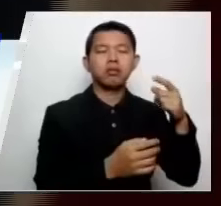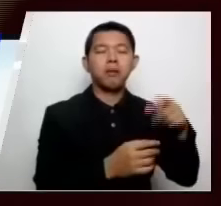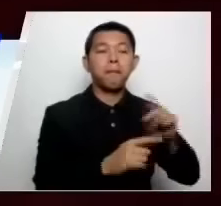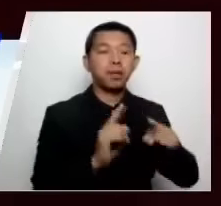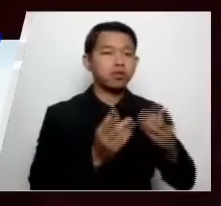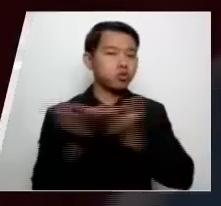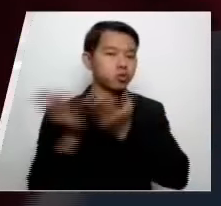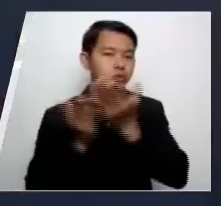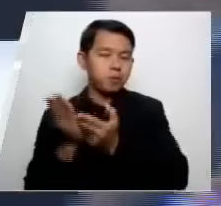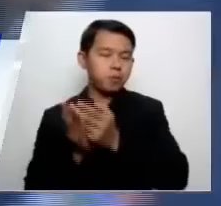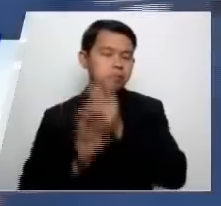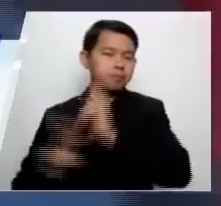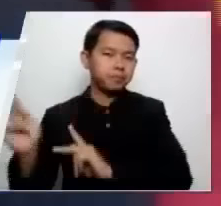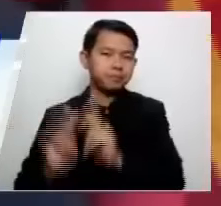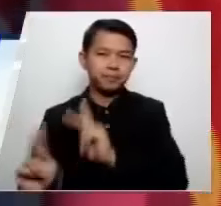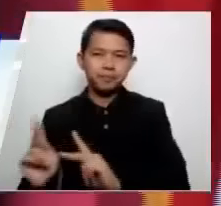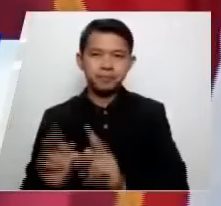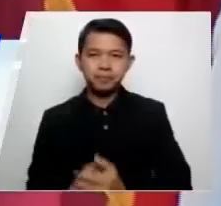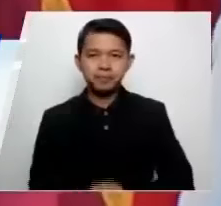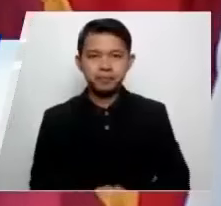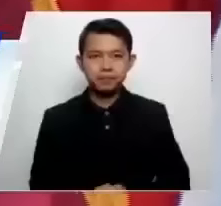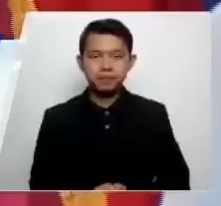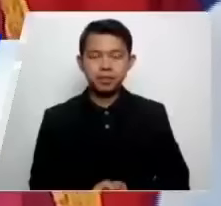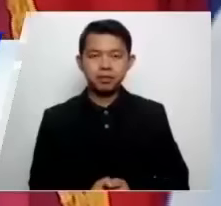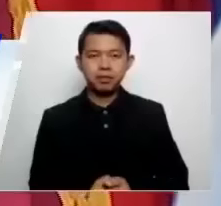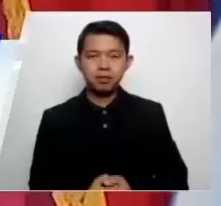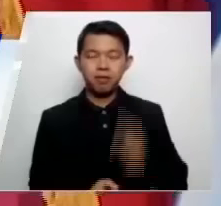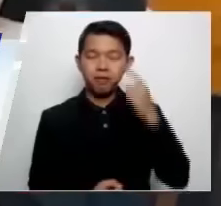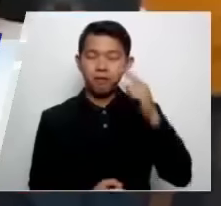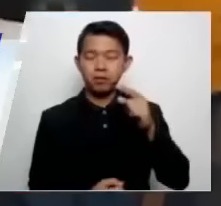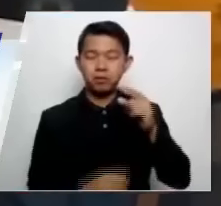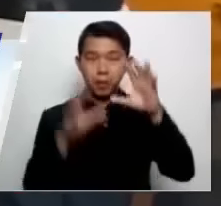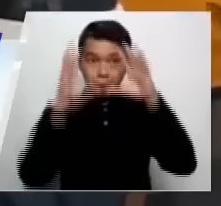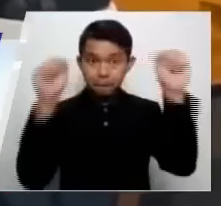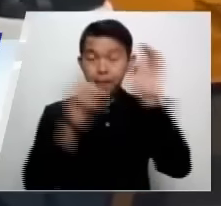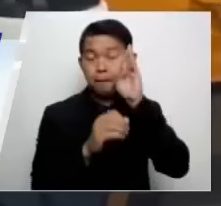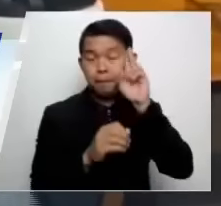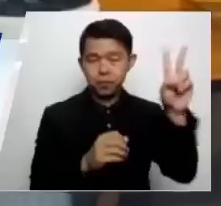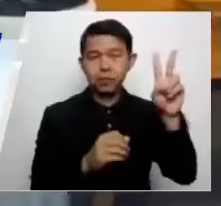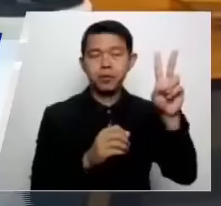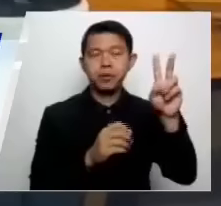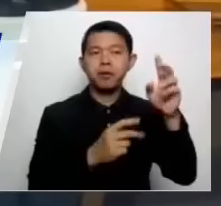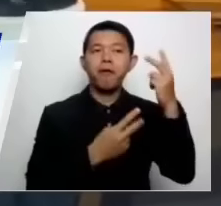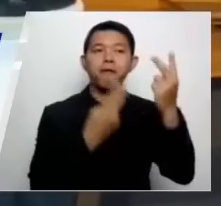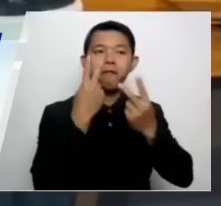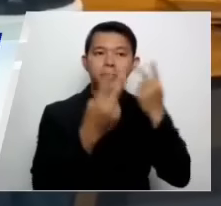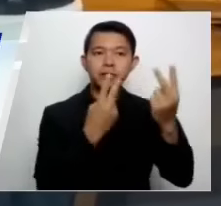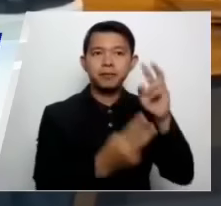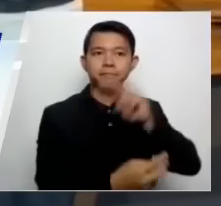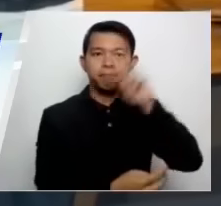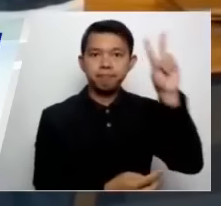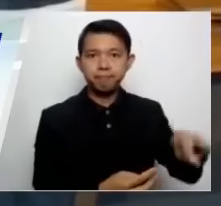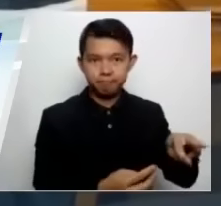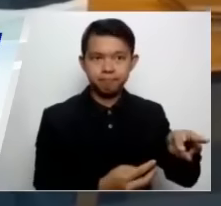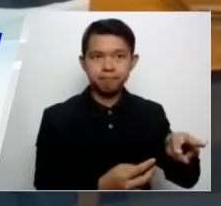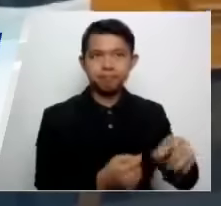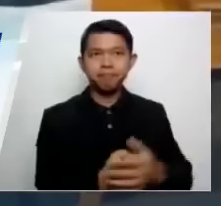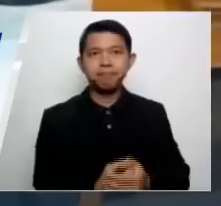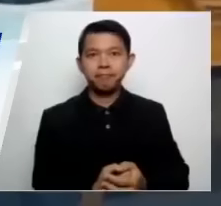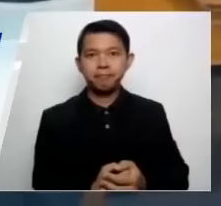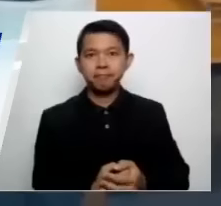departure ceremony para sa Vietnam state visit ni Pangulong Marcos sa Villamor Air Base kanina, nagbeso at nag-usap sina VP Sara